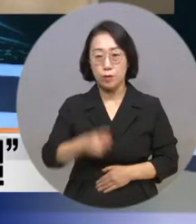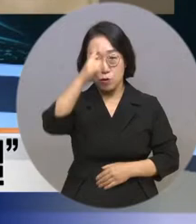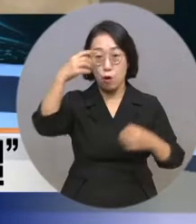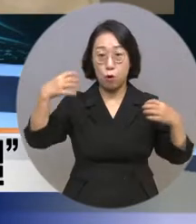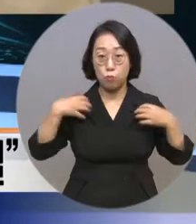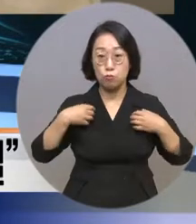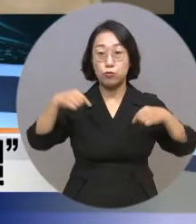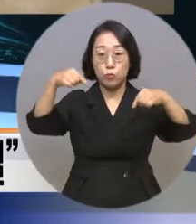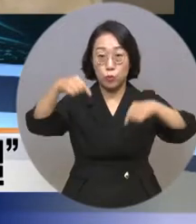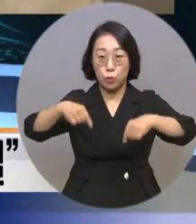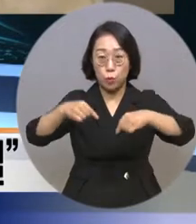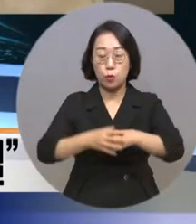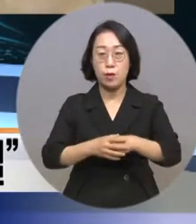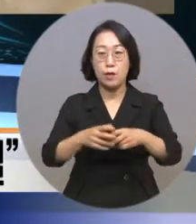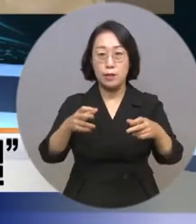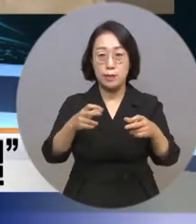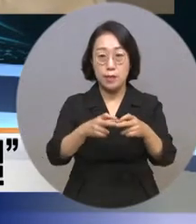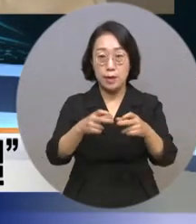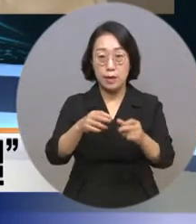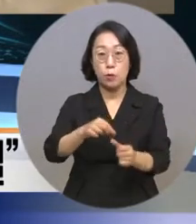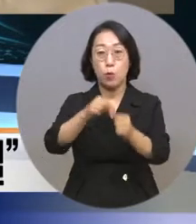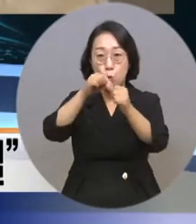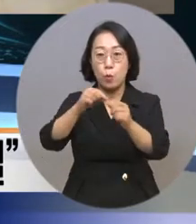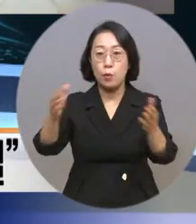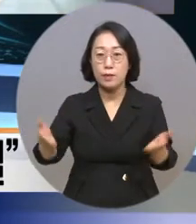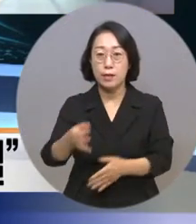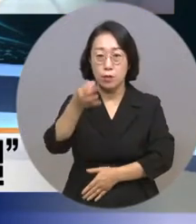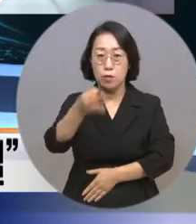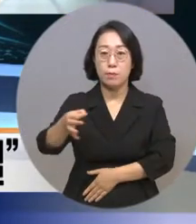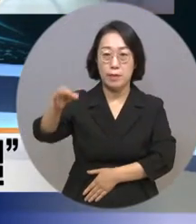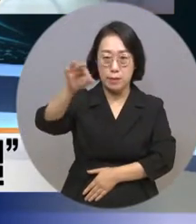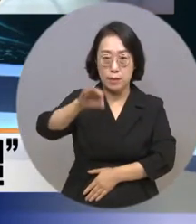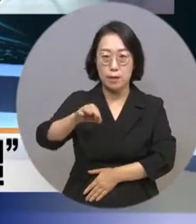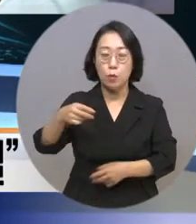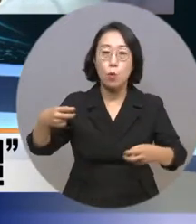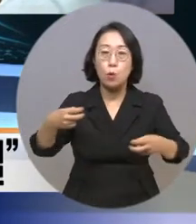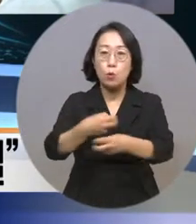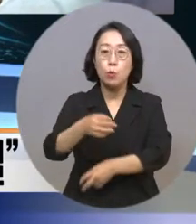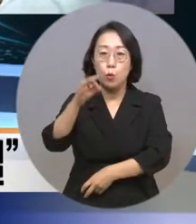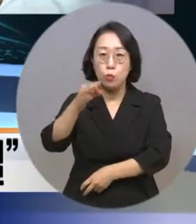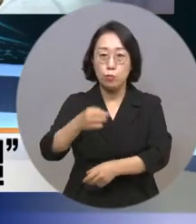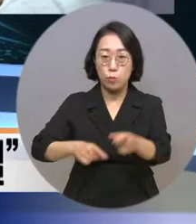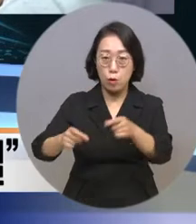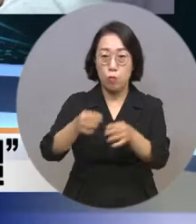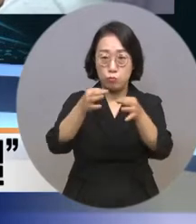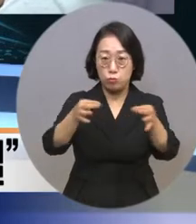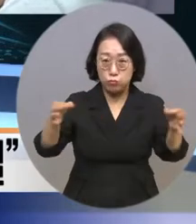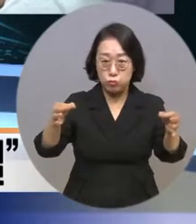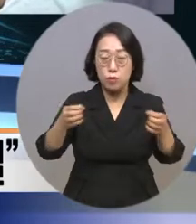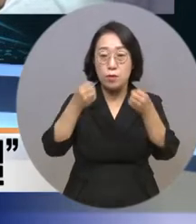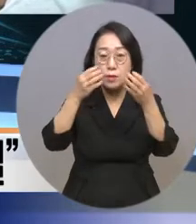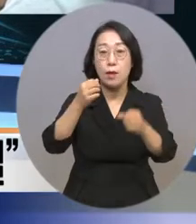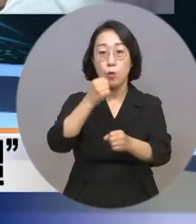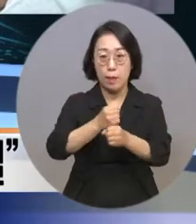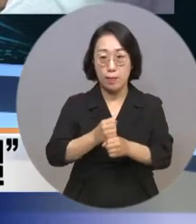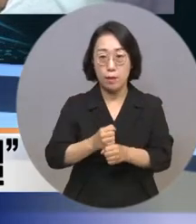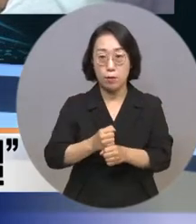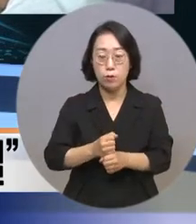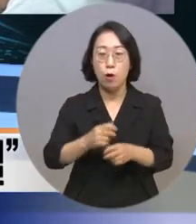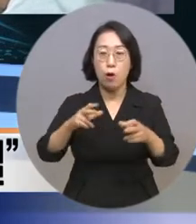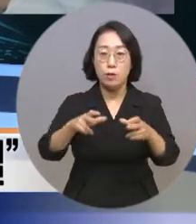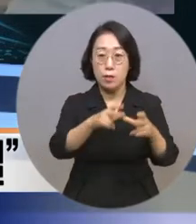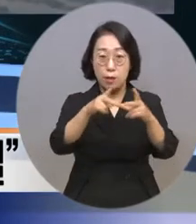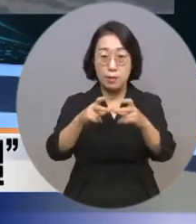당정협의회에서 장애인 고용장려금 인상과 저소득 장애인을 위한 교통비 신설 등을 반영하며 취약계층에 대한 지원